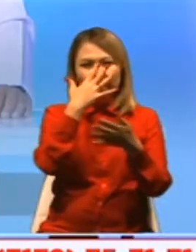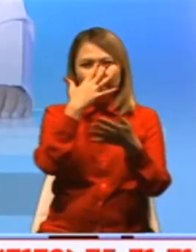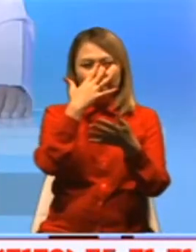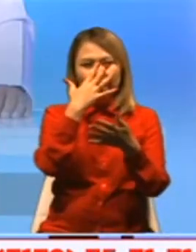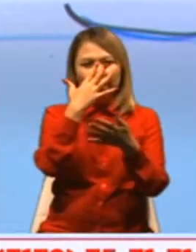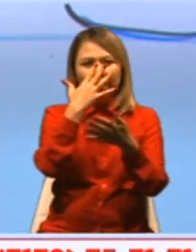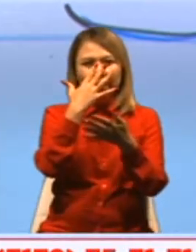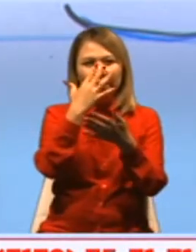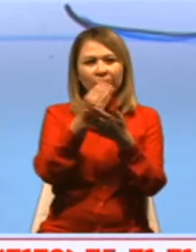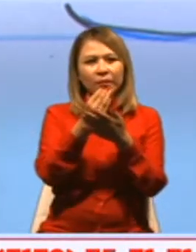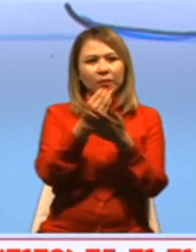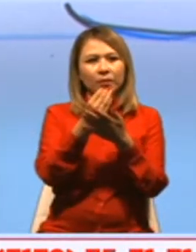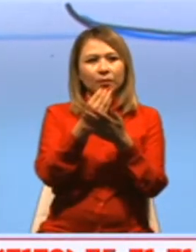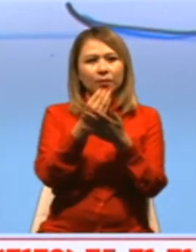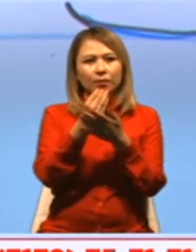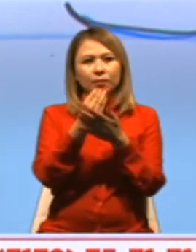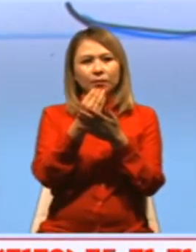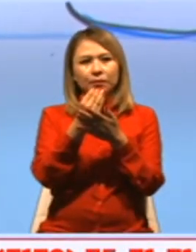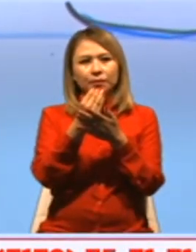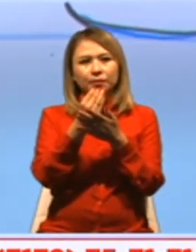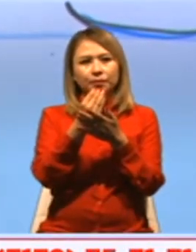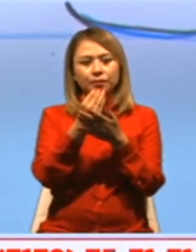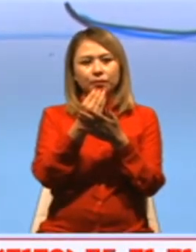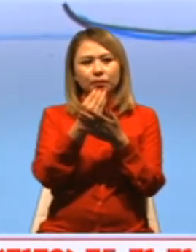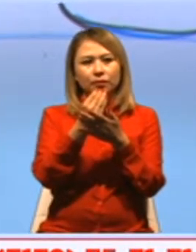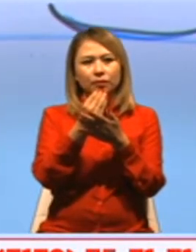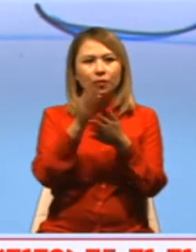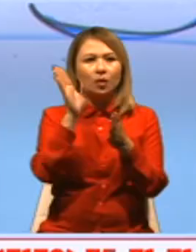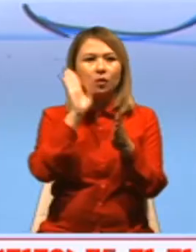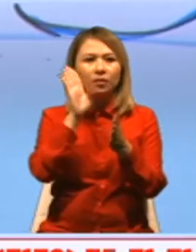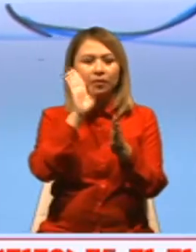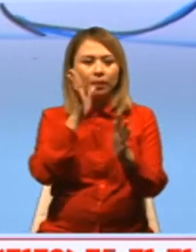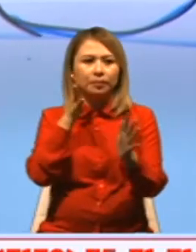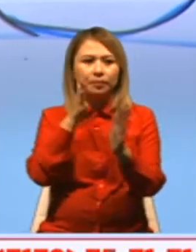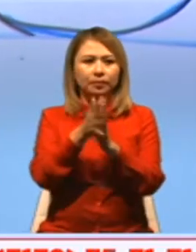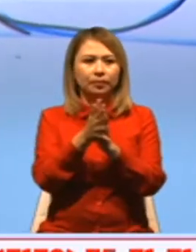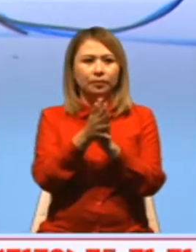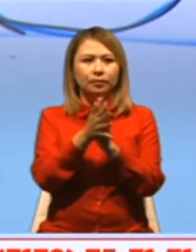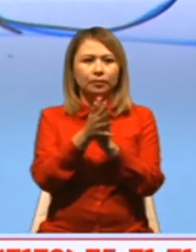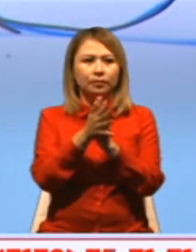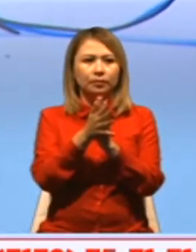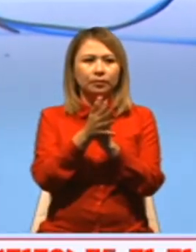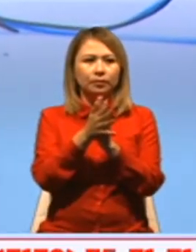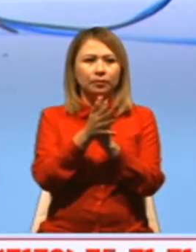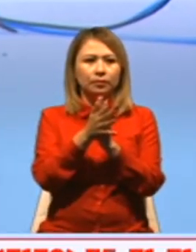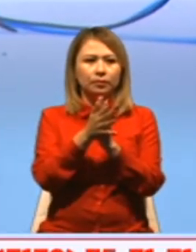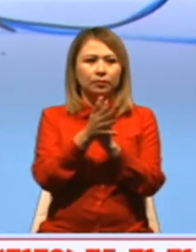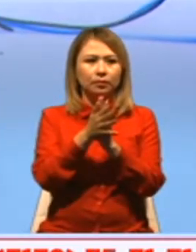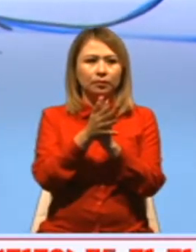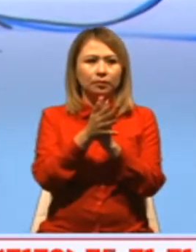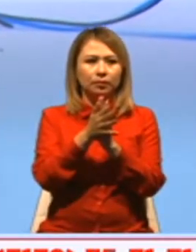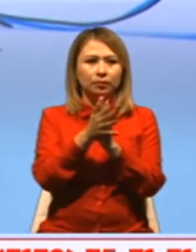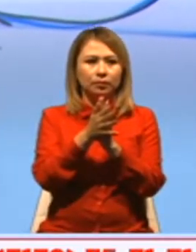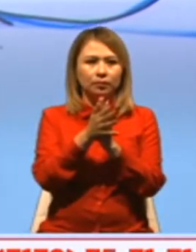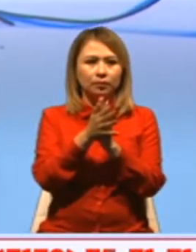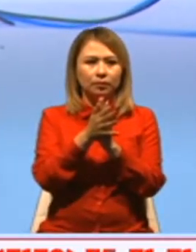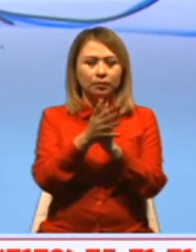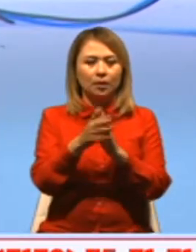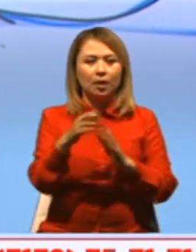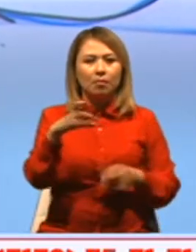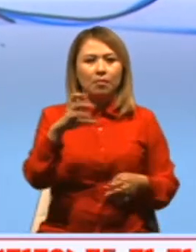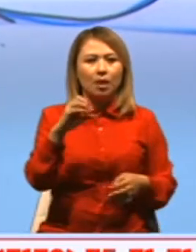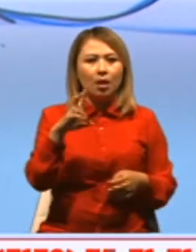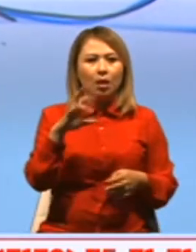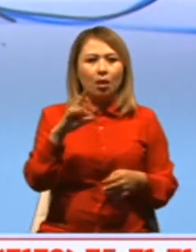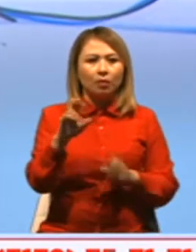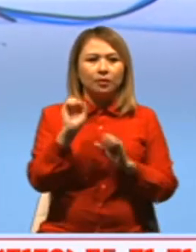стенкаға зат алмасу процесі емес, су өтіп кетіп жатады. Қабырғасынан су өтіп кетіп жатады. Ал белок бұл жерде барьерлік қызмет